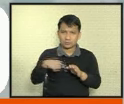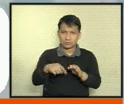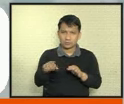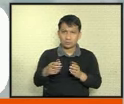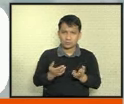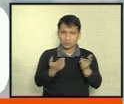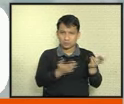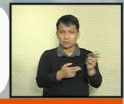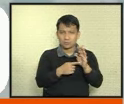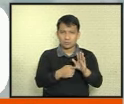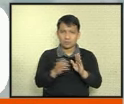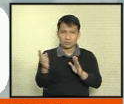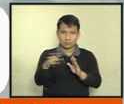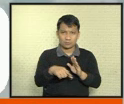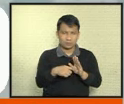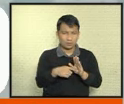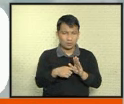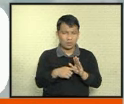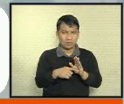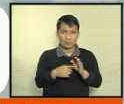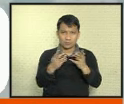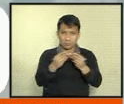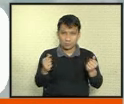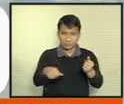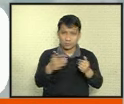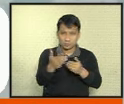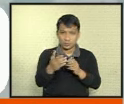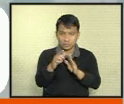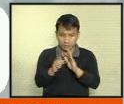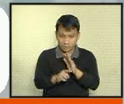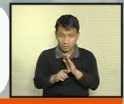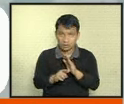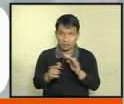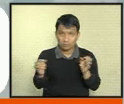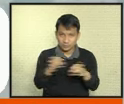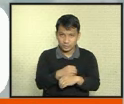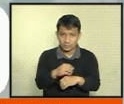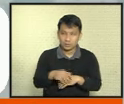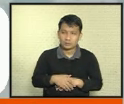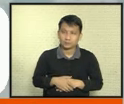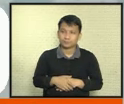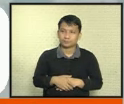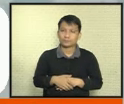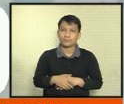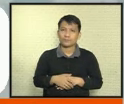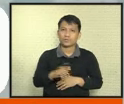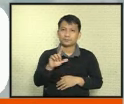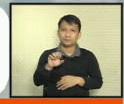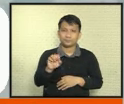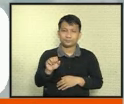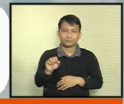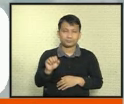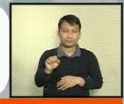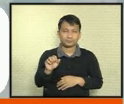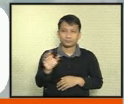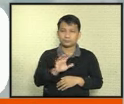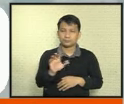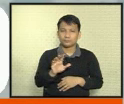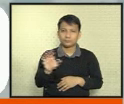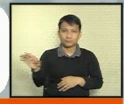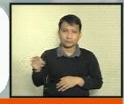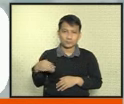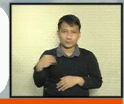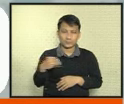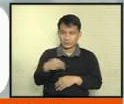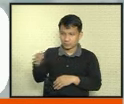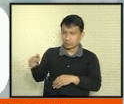ng retainer, Idol, para paayos namin sa aming legal office po. Opo. Ma'am, it's no longer the question of siya yung nagbibigay